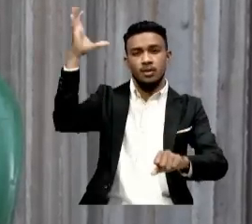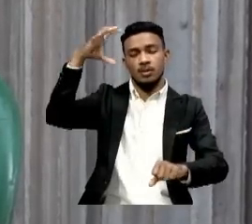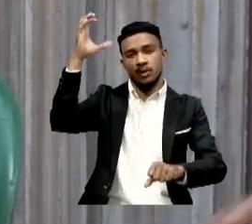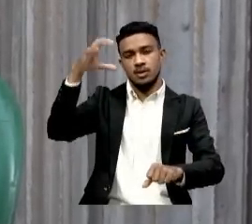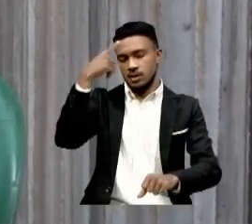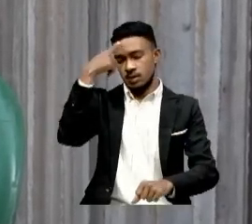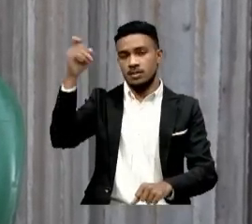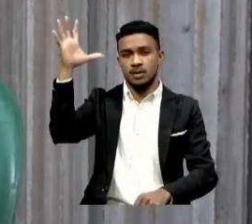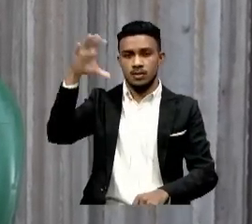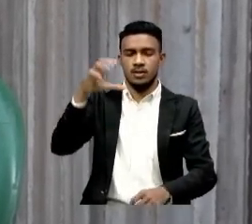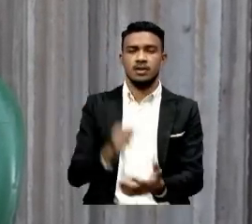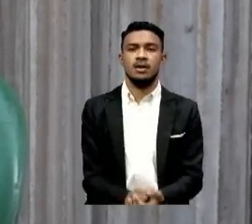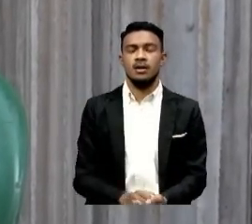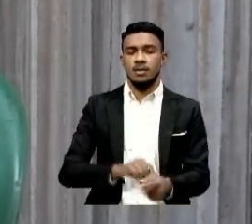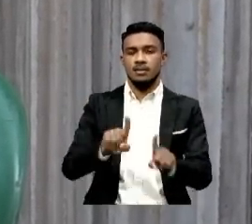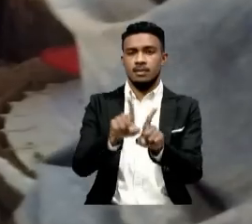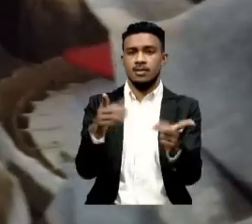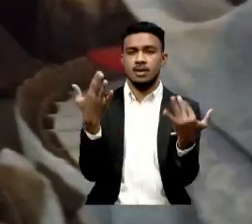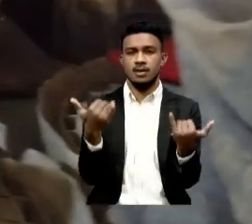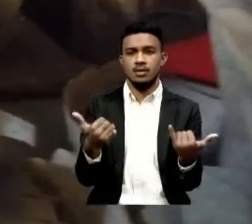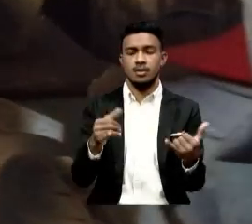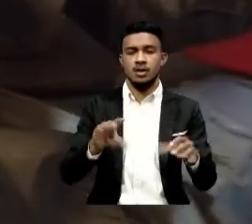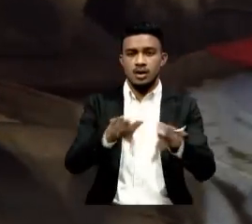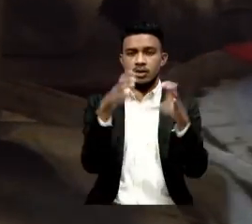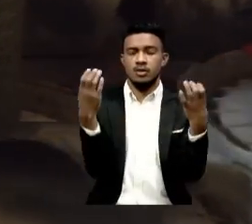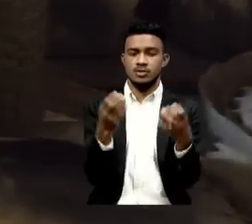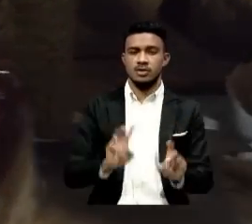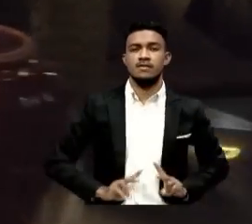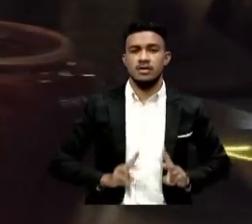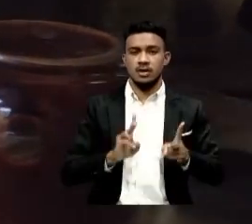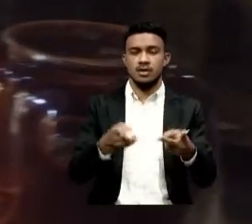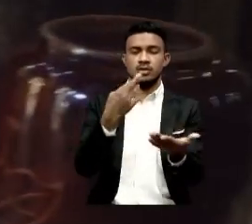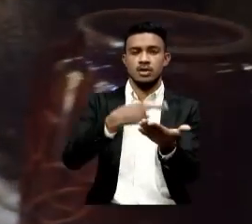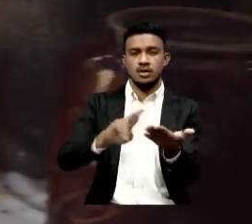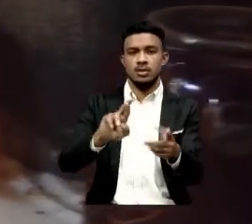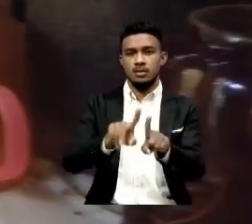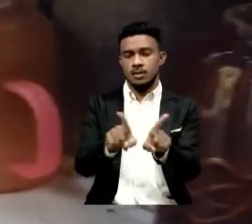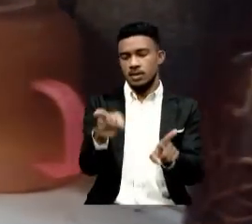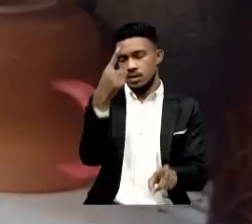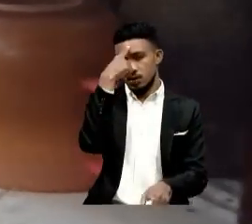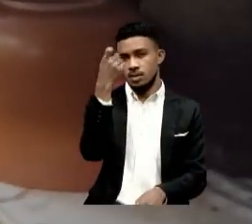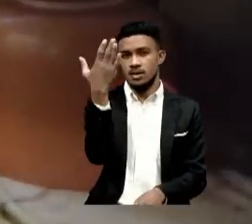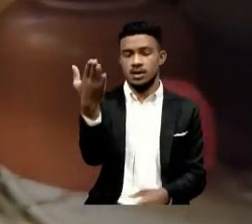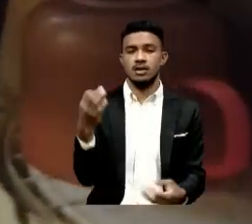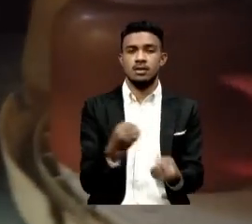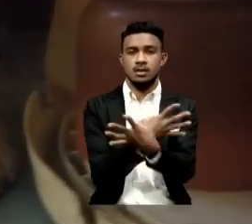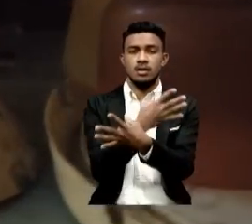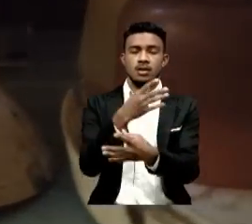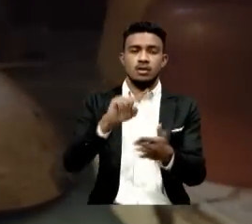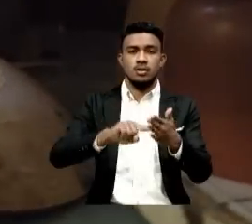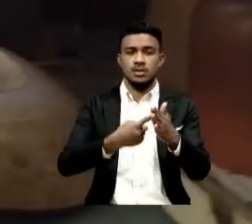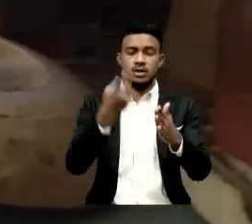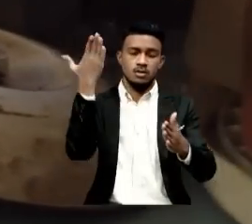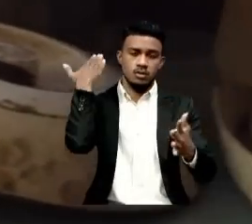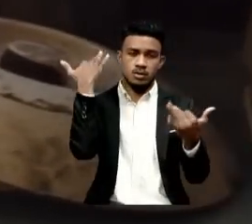udan udan como agora ne komisau veterano sa agora dia natu resistu mes tamba nia trauma komisa tu uluk to agora nia nia